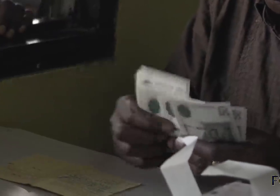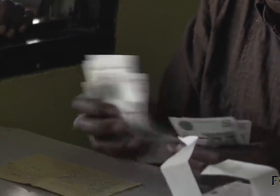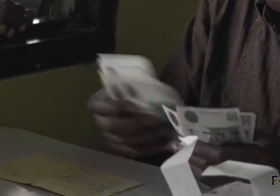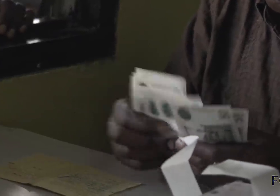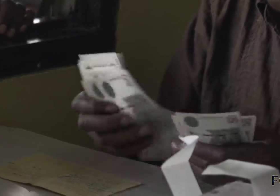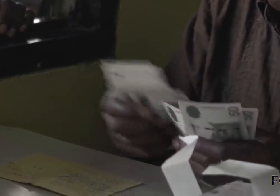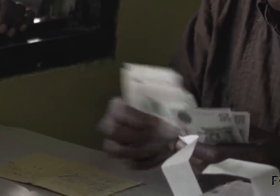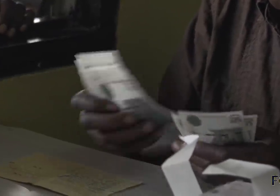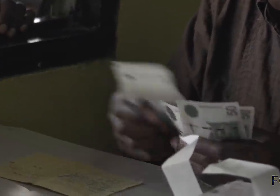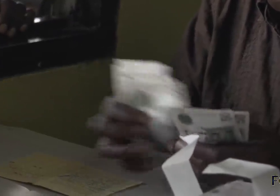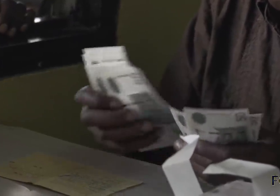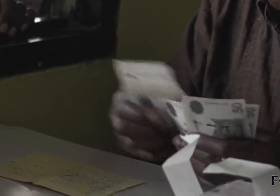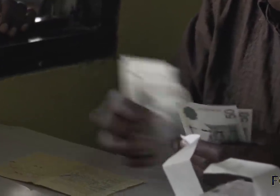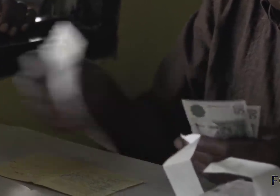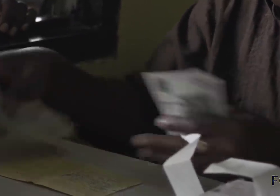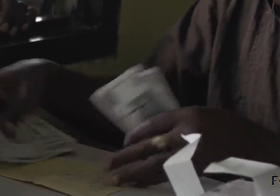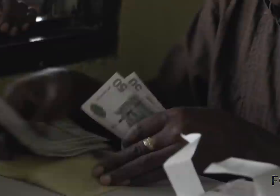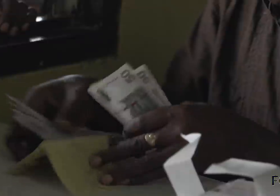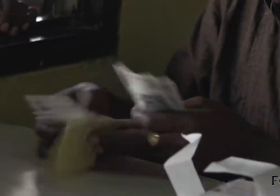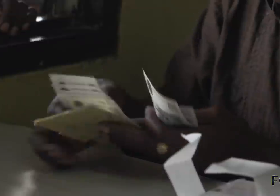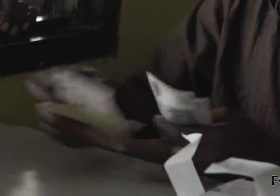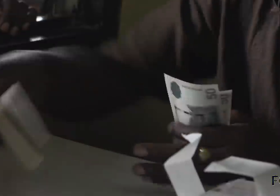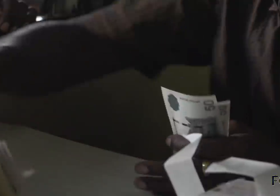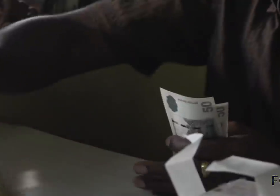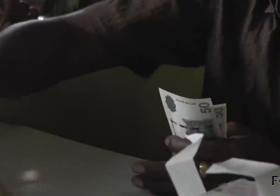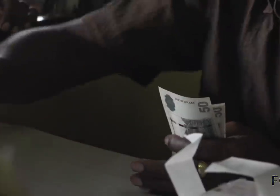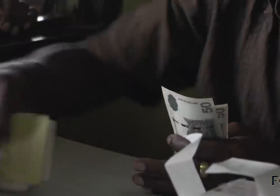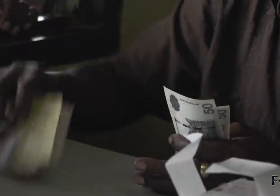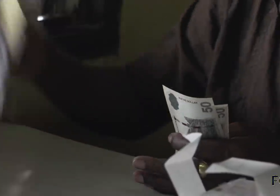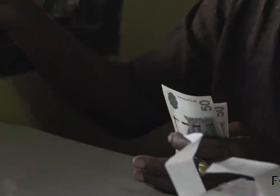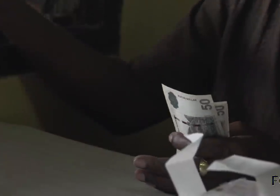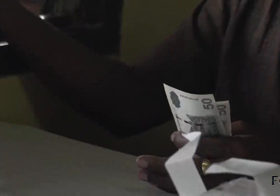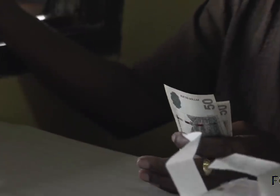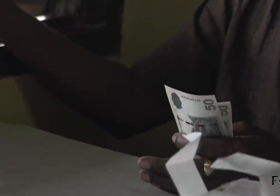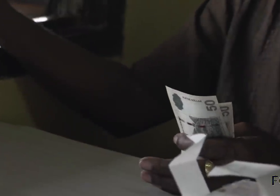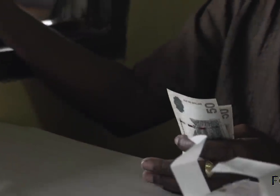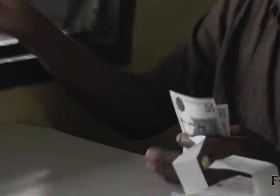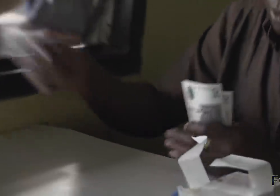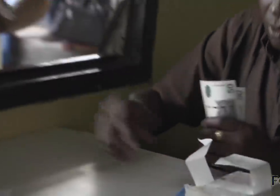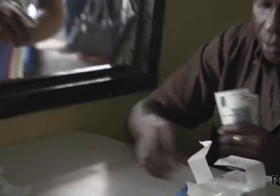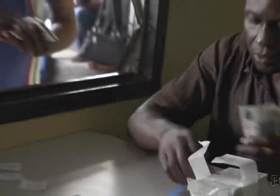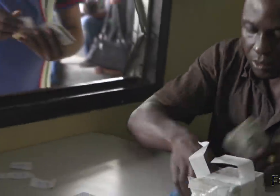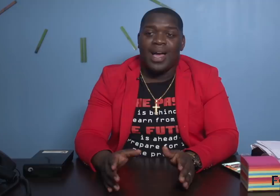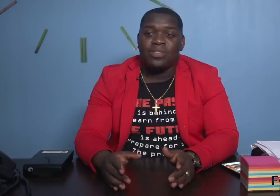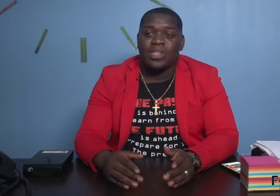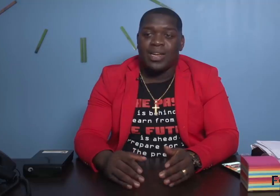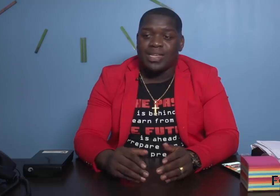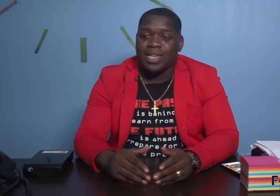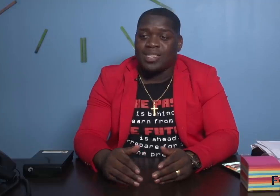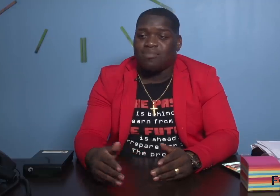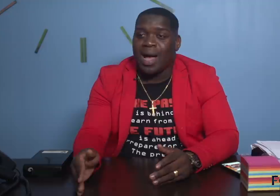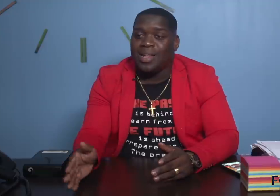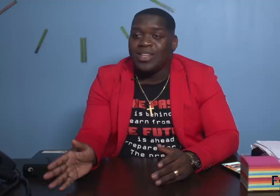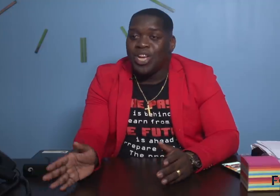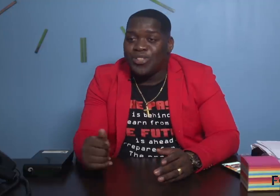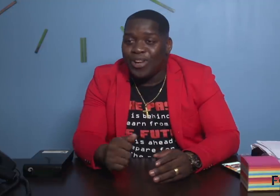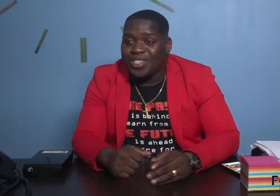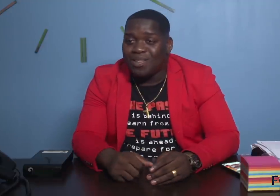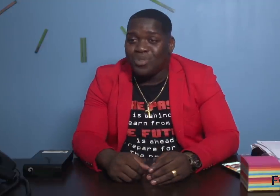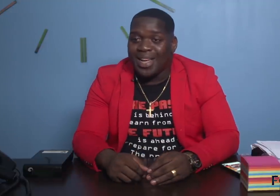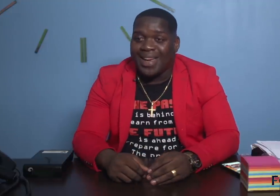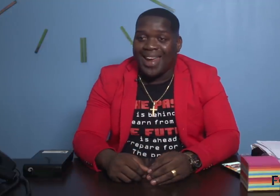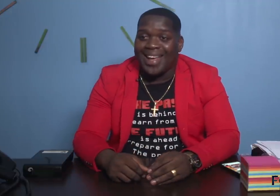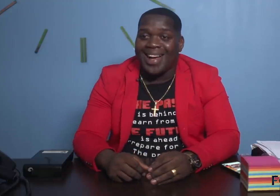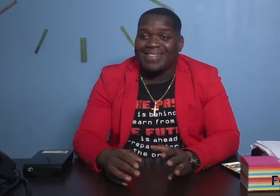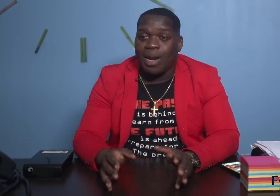Garalanti bekondig je aan dat je de lukwaan periode in een periode voor 6 moen. Je zou ook eens telefoontjes als mijn actie dat ik na 6 maal